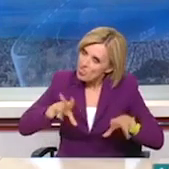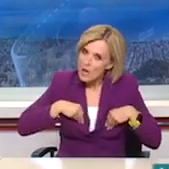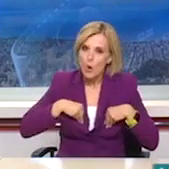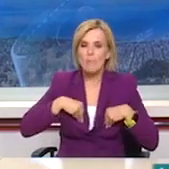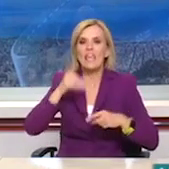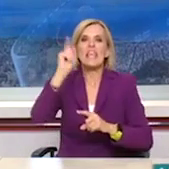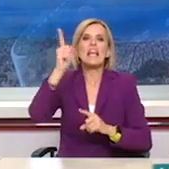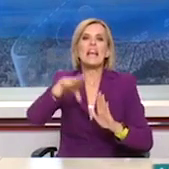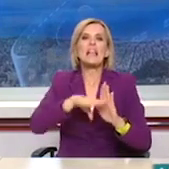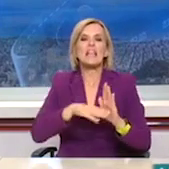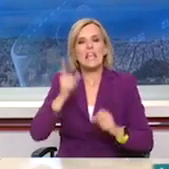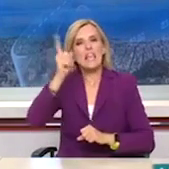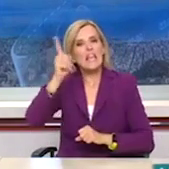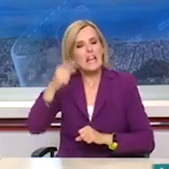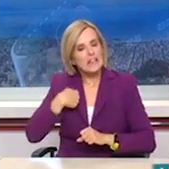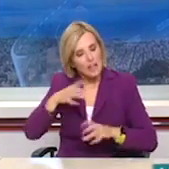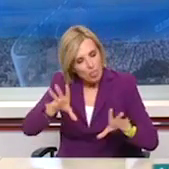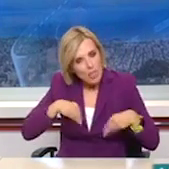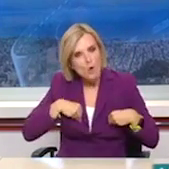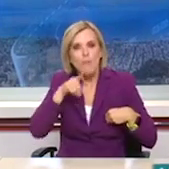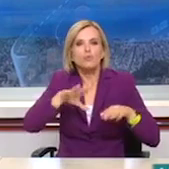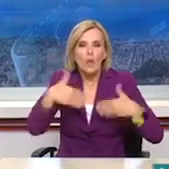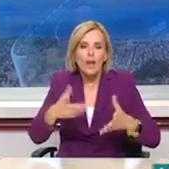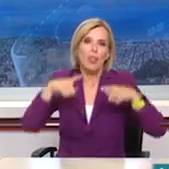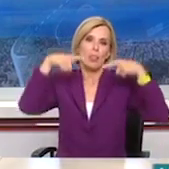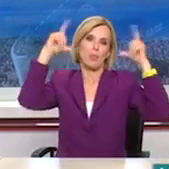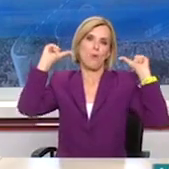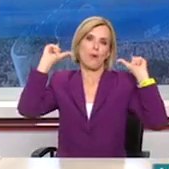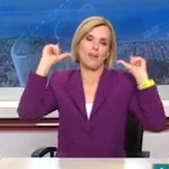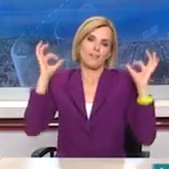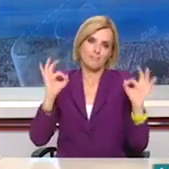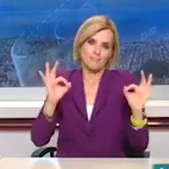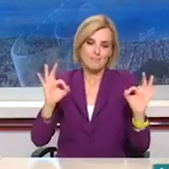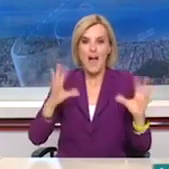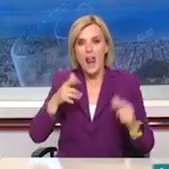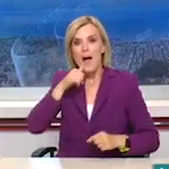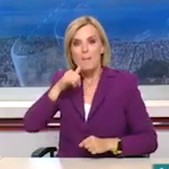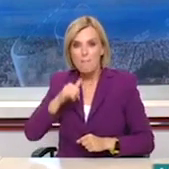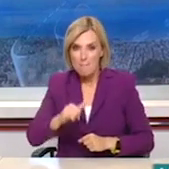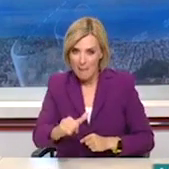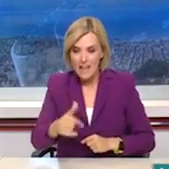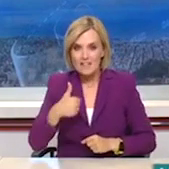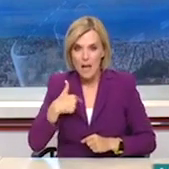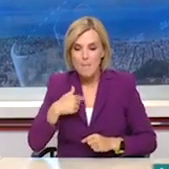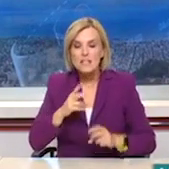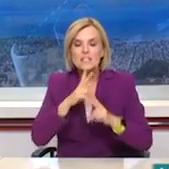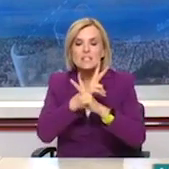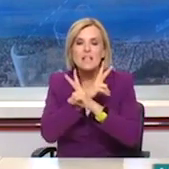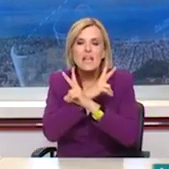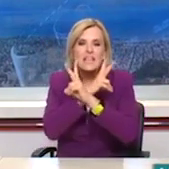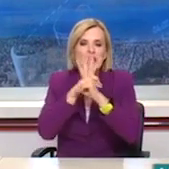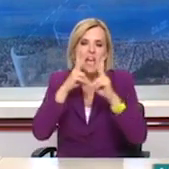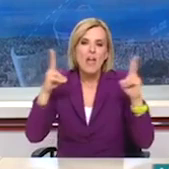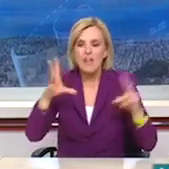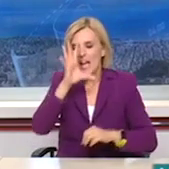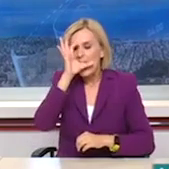ένα συστατικό στοιχείο της ίδιας δημοκρατίας μας. Αλλά ήμασταν πάντα ειλικρινείς και ποτέ δεν κρύψαμε την